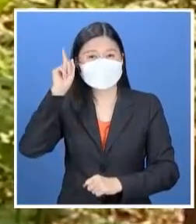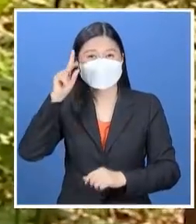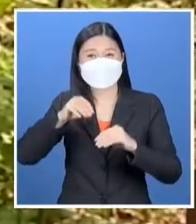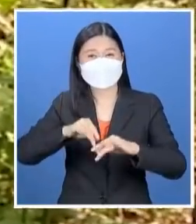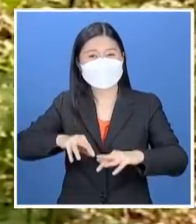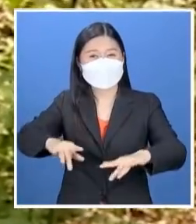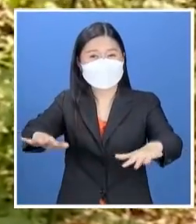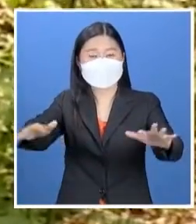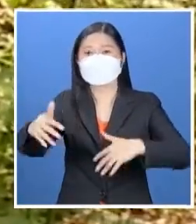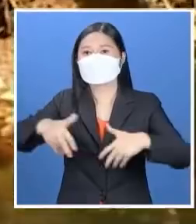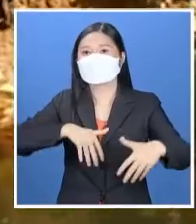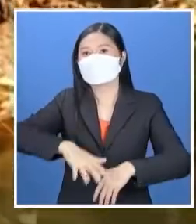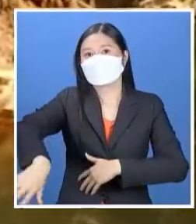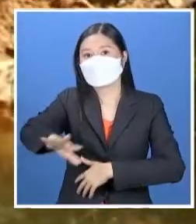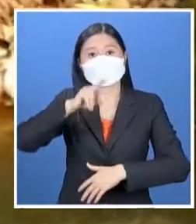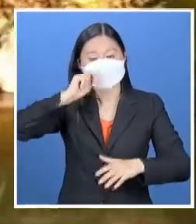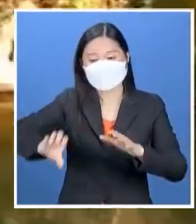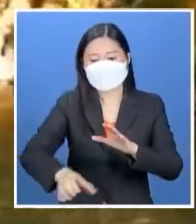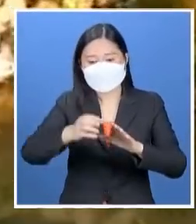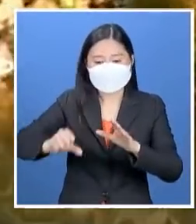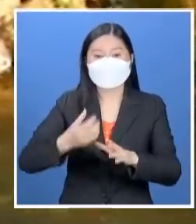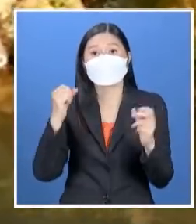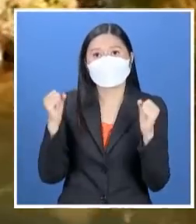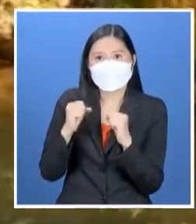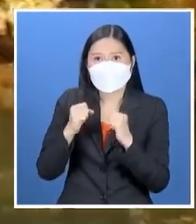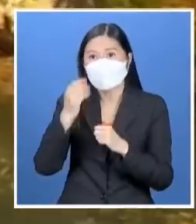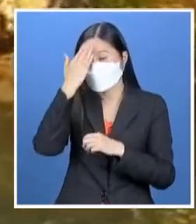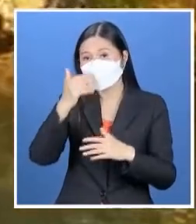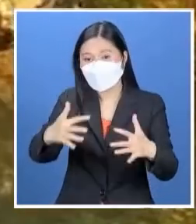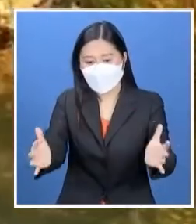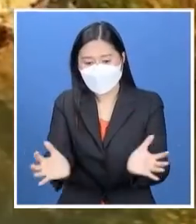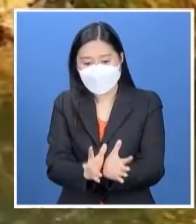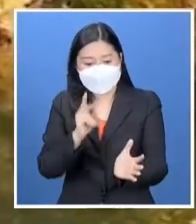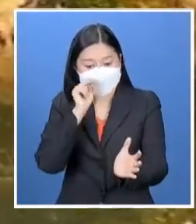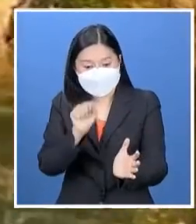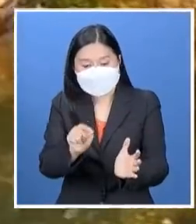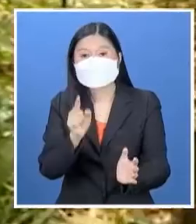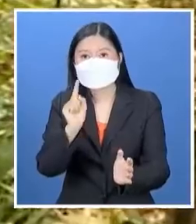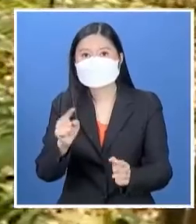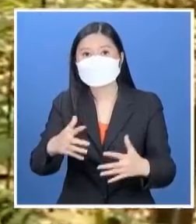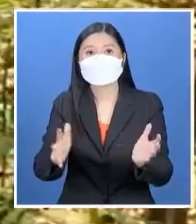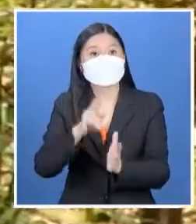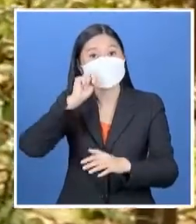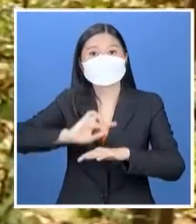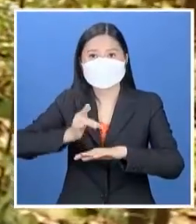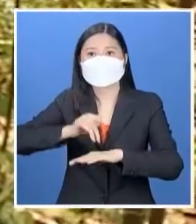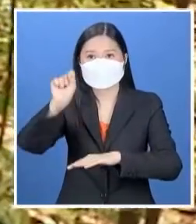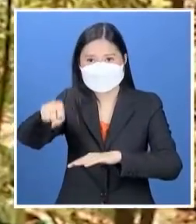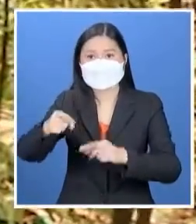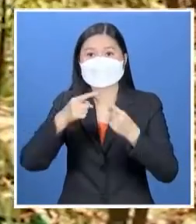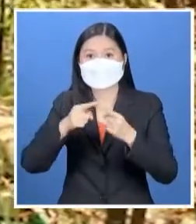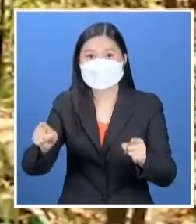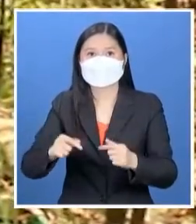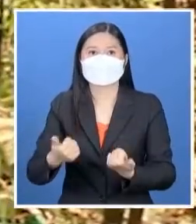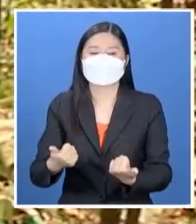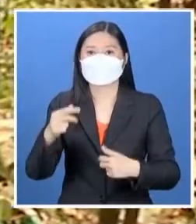ครมมากขึ้นชาวบ้านแห่กันไปตักมากขึ้นคุกตัวกันเพราะบ่อน้ำแห่งนี้เอาจริงคือมันเป็นบ่อตามธรรมชาติก็จริงแหละแ